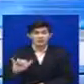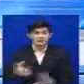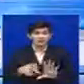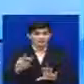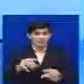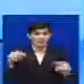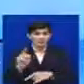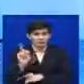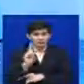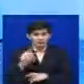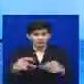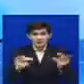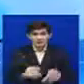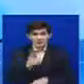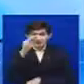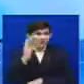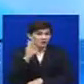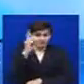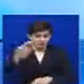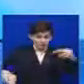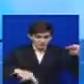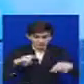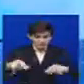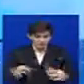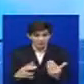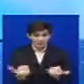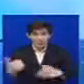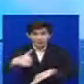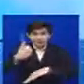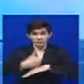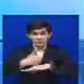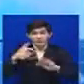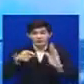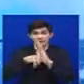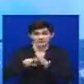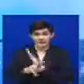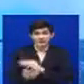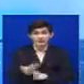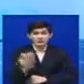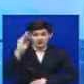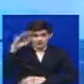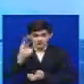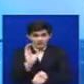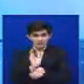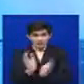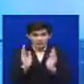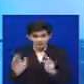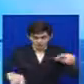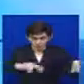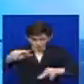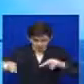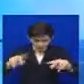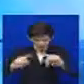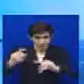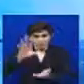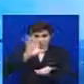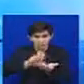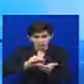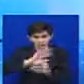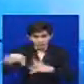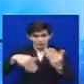ในวันพรุ่งนี้นะครับขณะที่ทางด้านของผู้ราชการจังหวัดตราดนะครับก็ขอให้ตำรวจและวิศวกรตรวจสอบข้อมูลทั้งหม